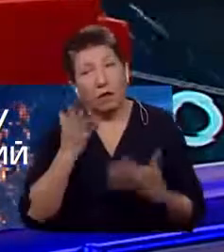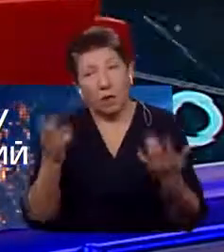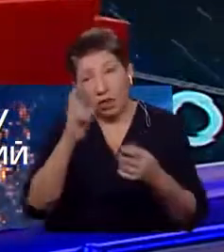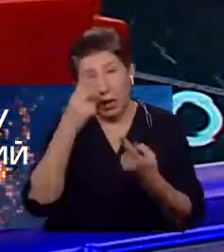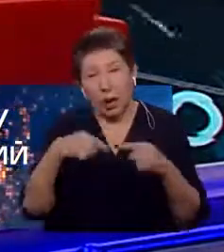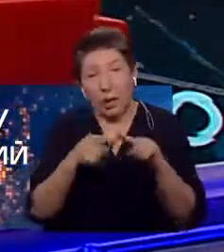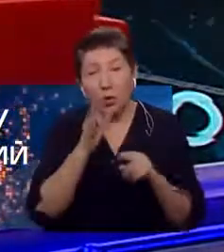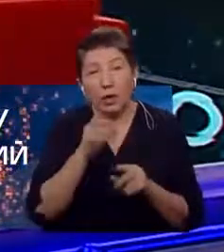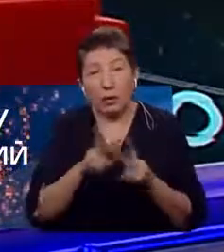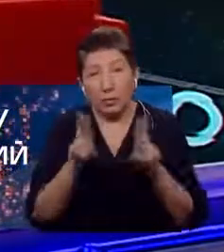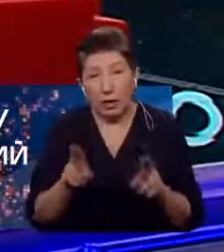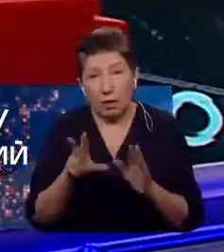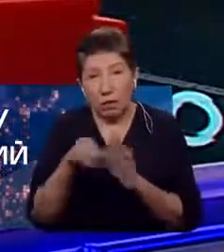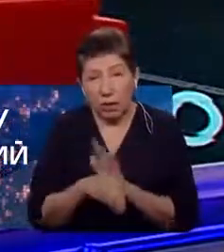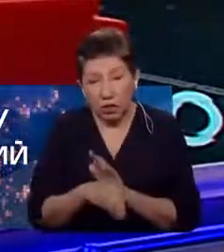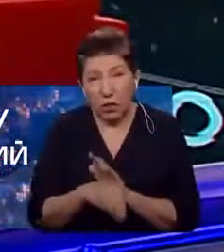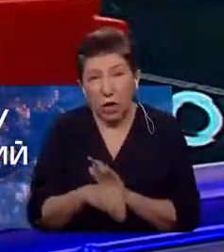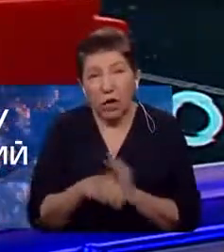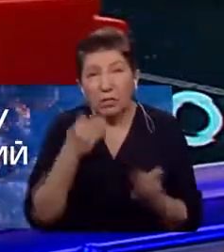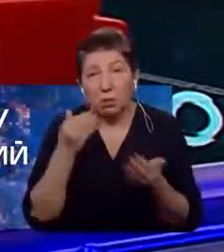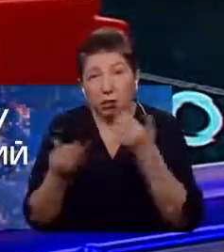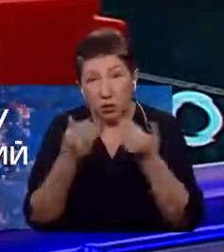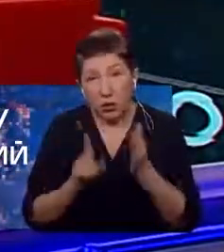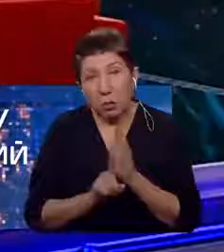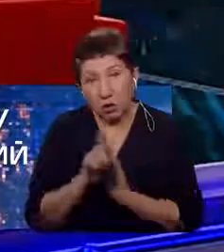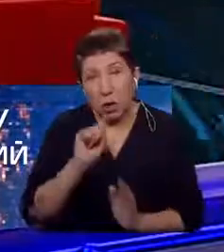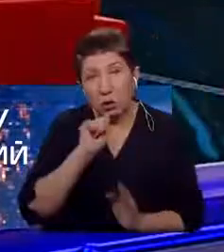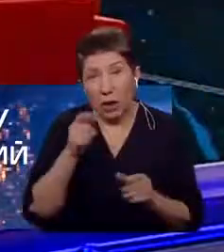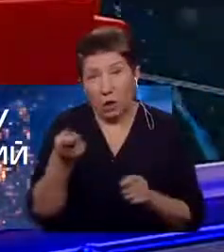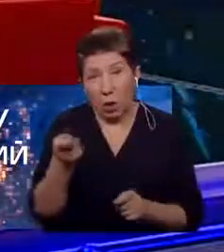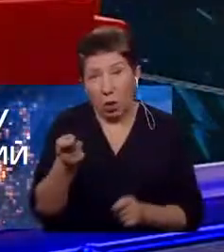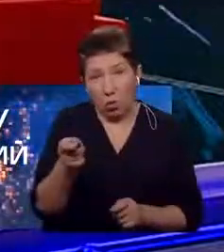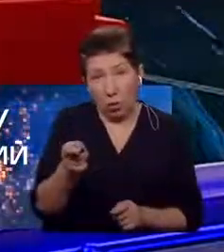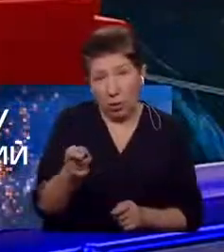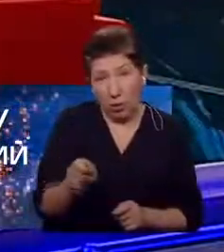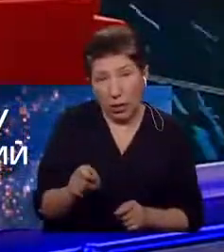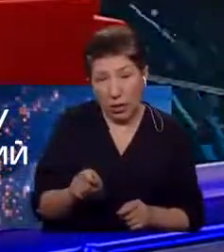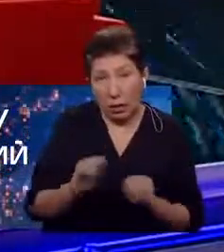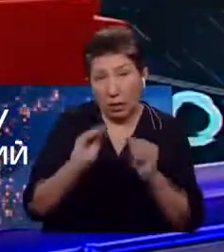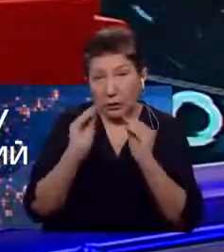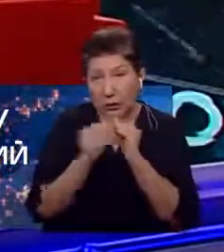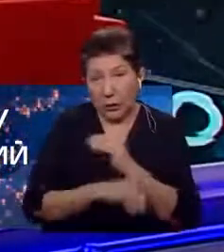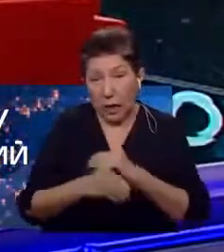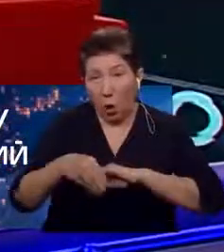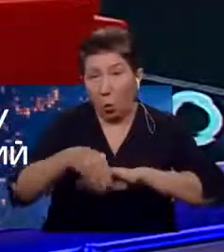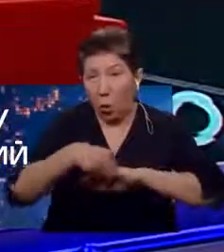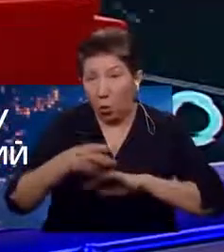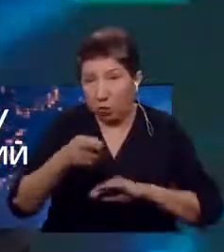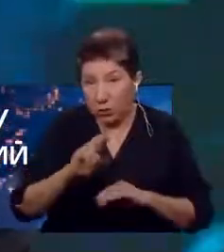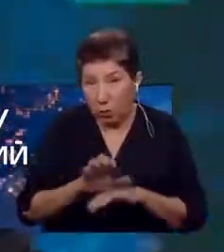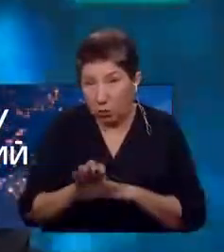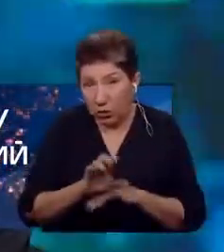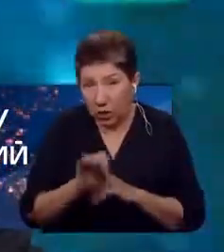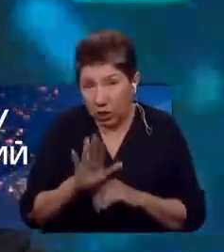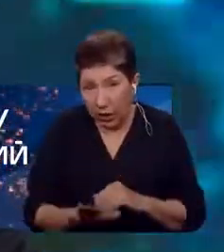система впроваджується? Споживачі починають економити. Зникає корупція з точки зору постачальників,